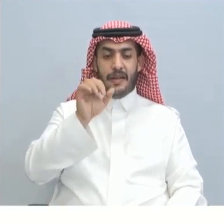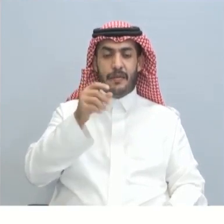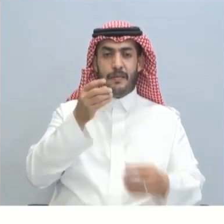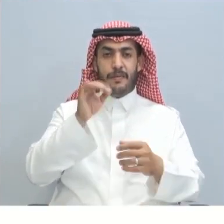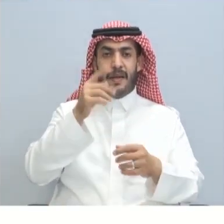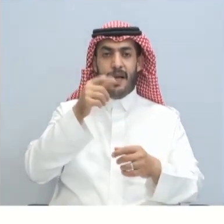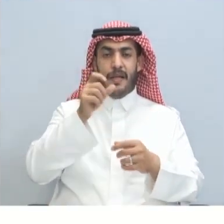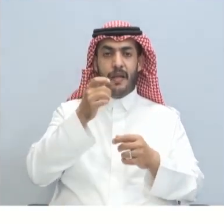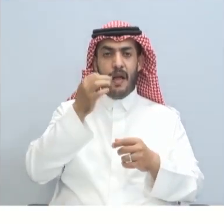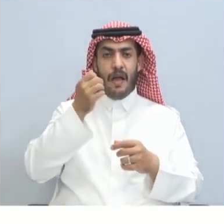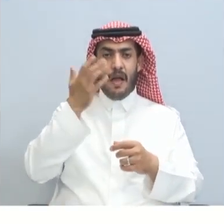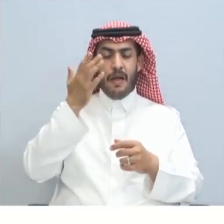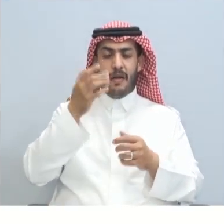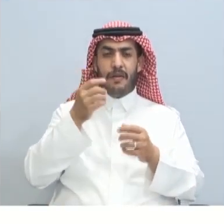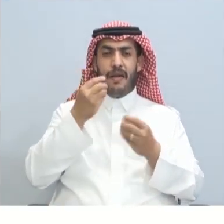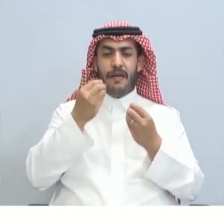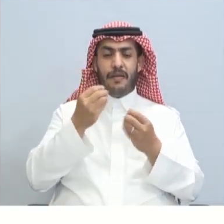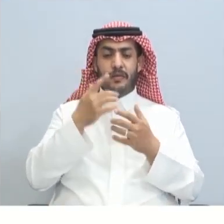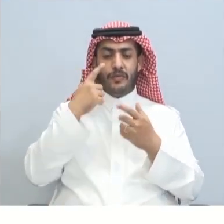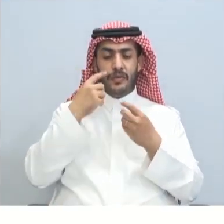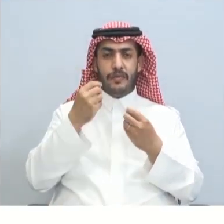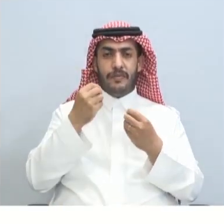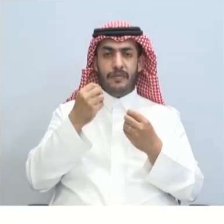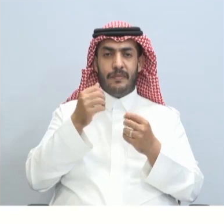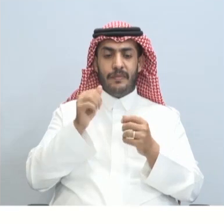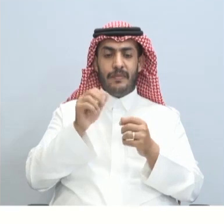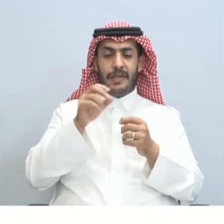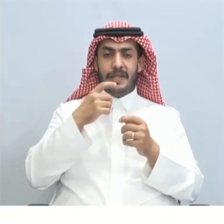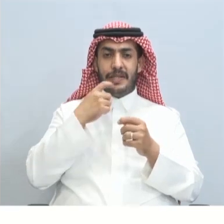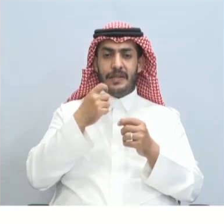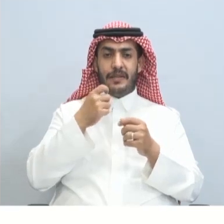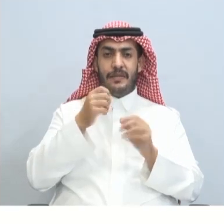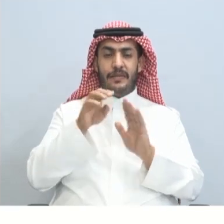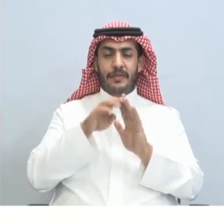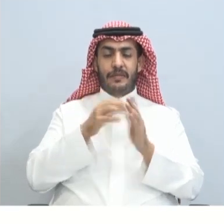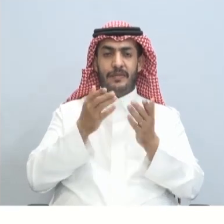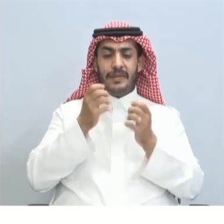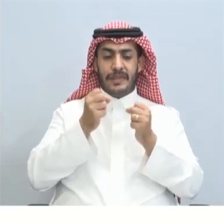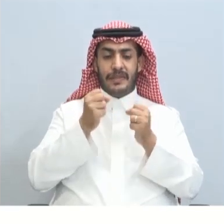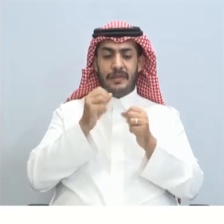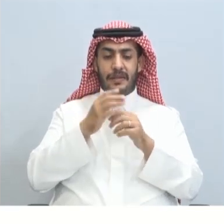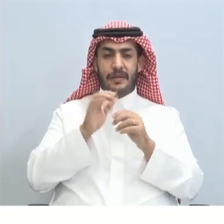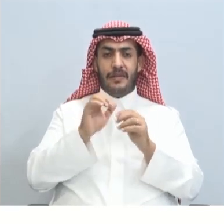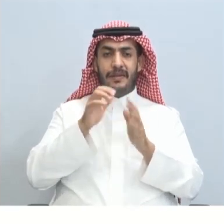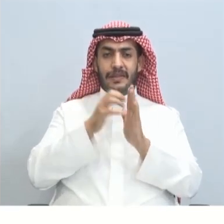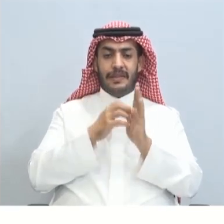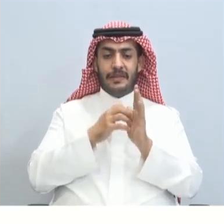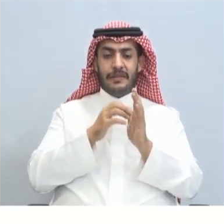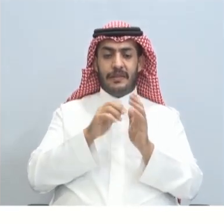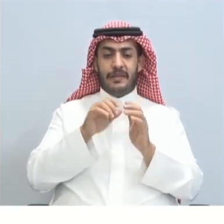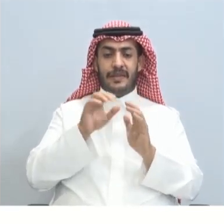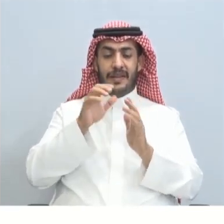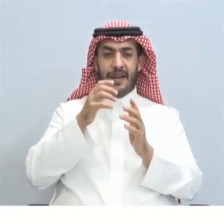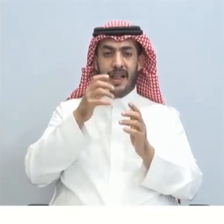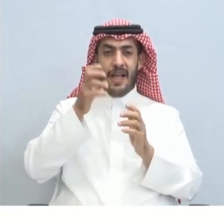معادن ثمينه ونادره وجميله فضلا عن قساوتها ومقاومتها للخد الاحجار